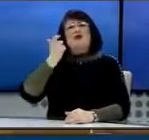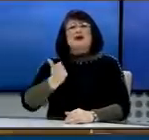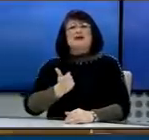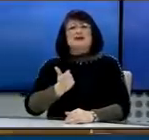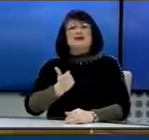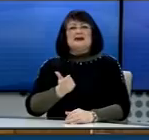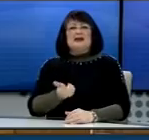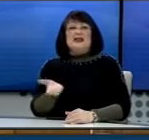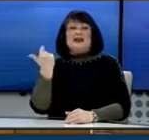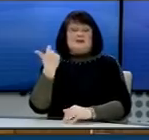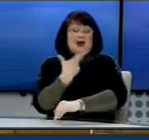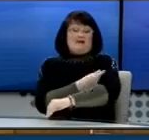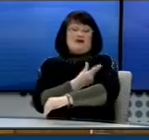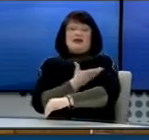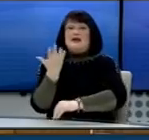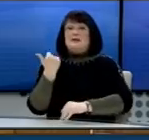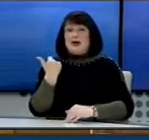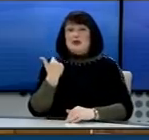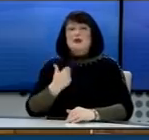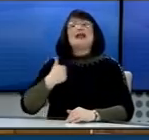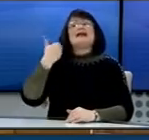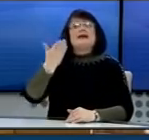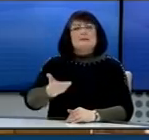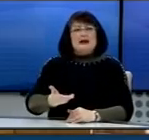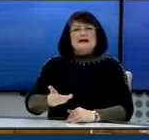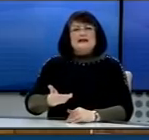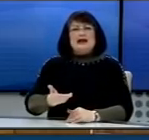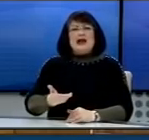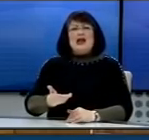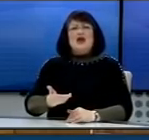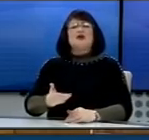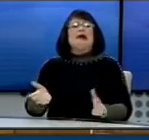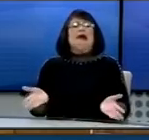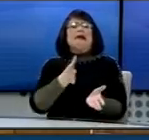δεν υπάρχουν τα εμβόλια και στη συνέχεια ότι ξεστοκάρονται.